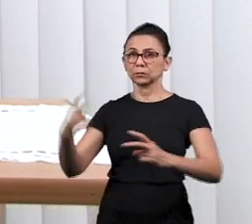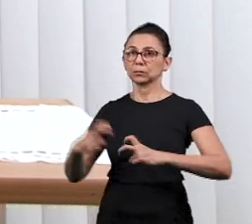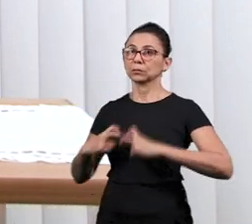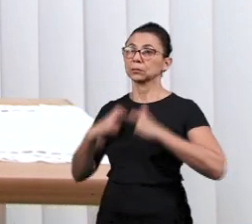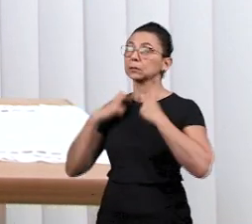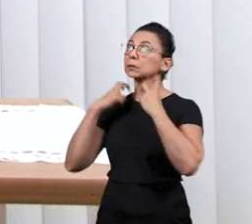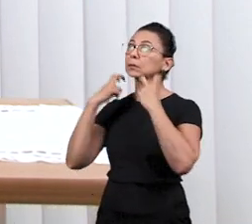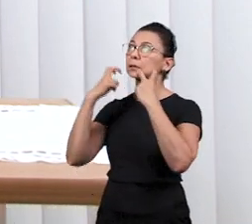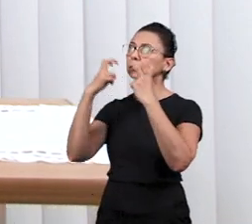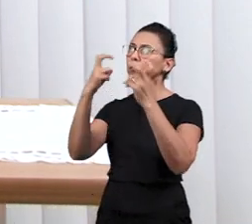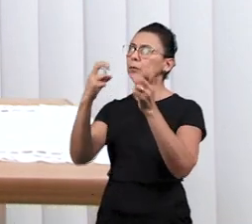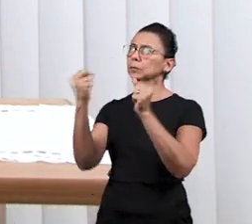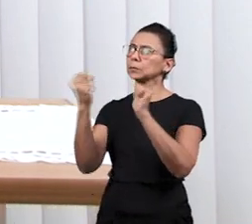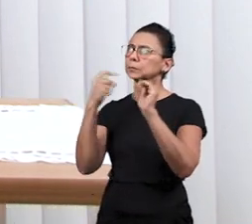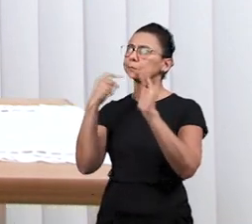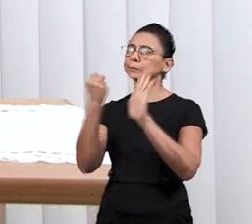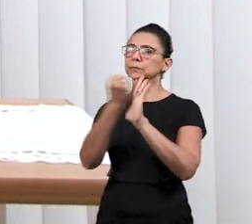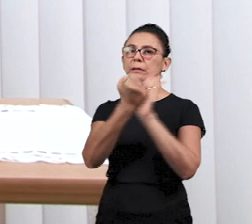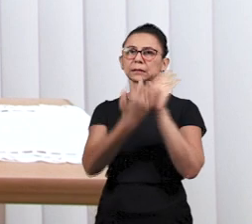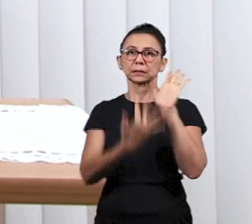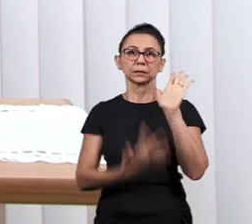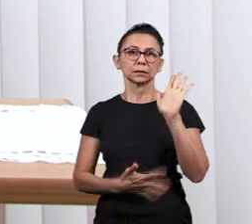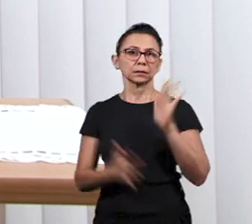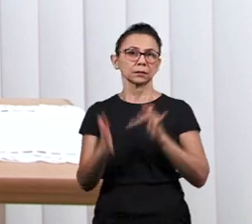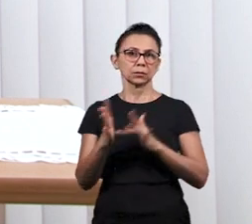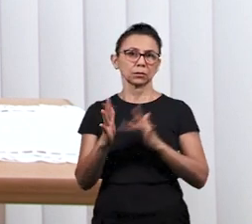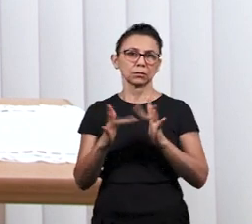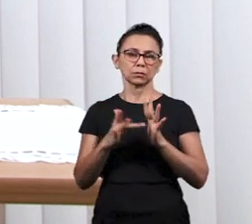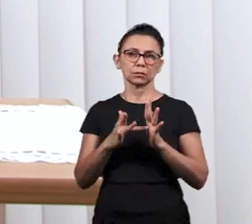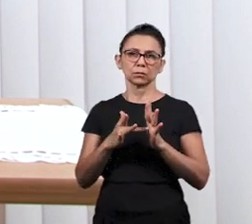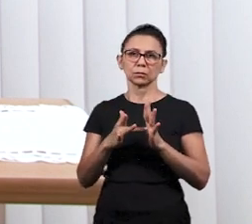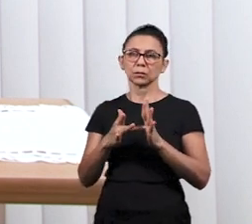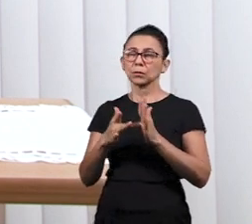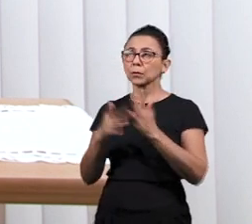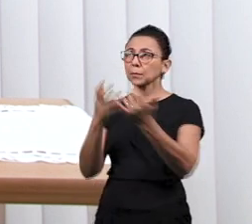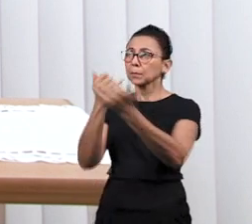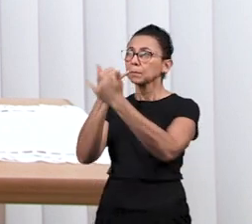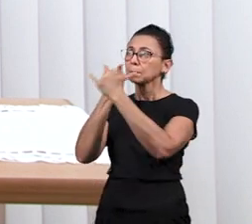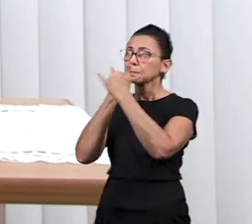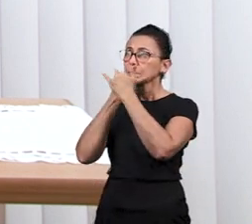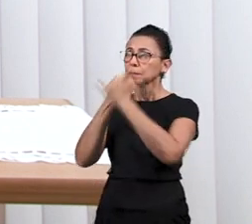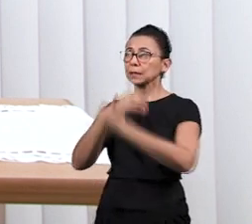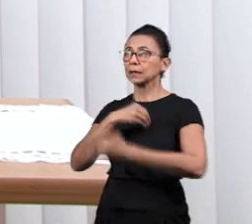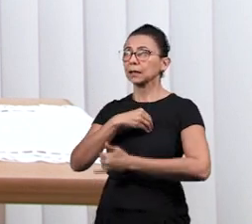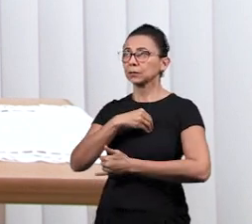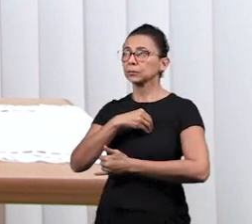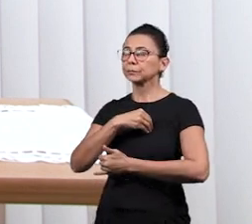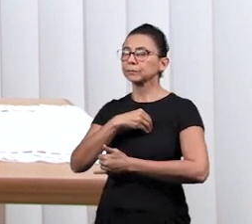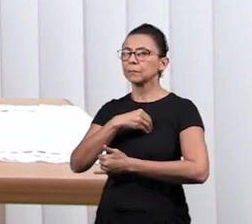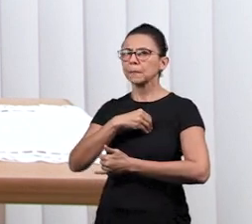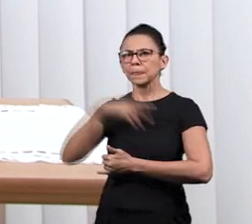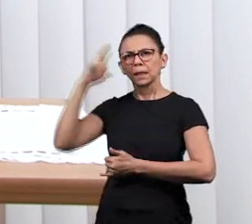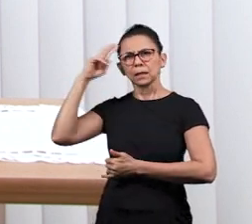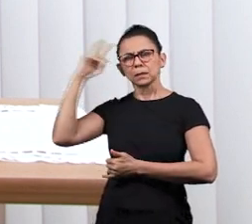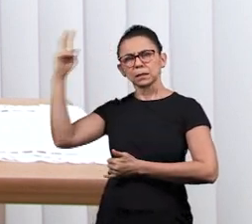Господь, мы взываем к Тебе о крови Иисуса и просим прощения грехов